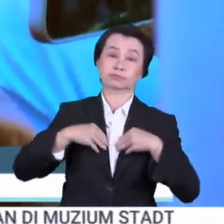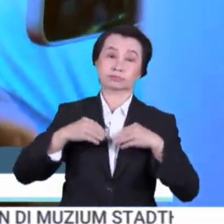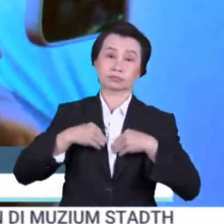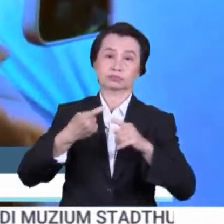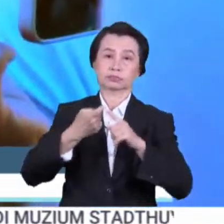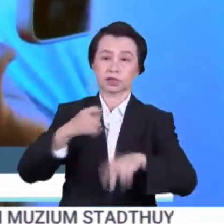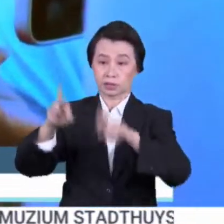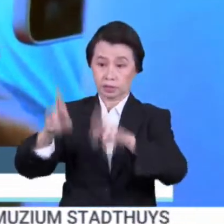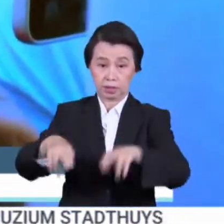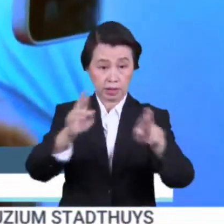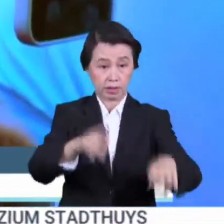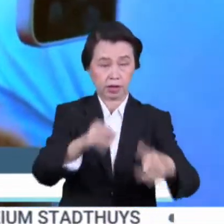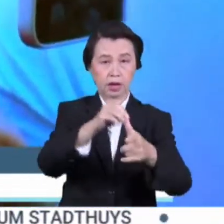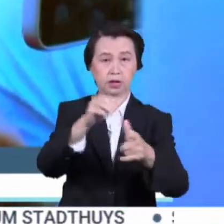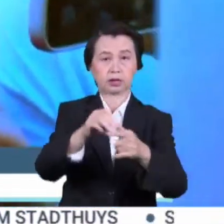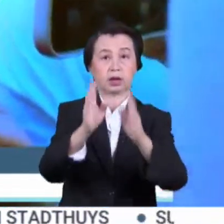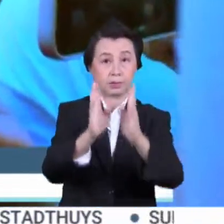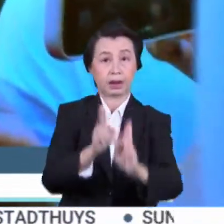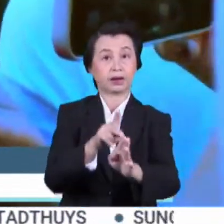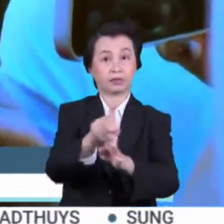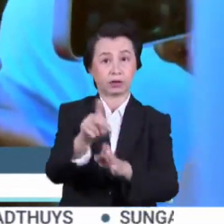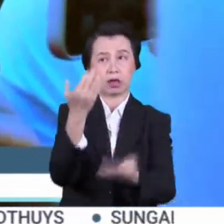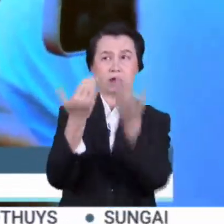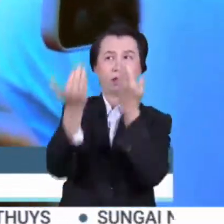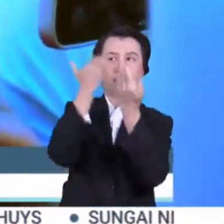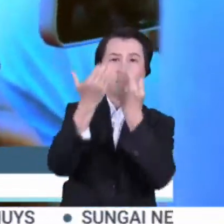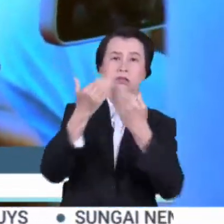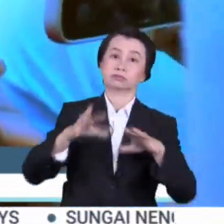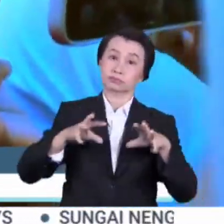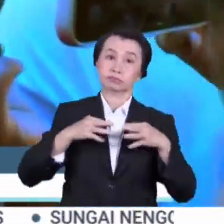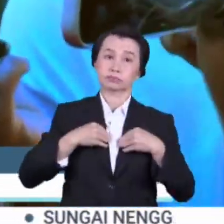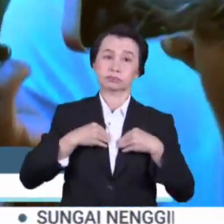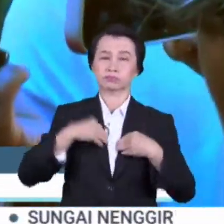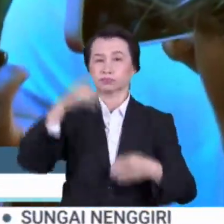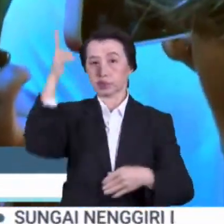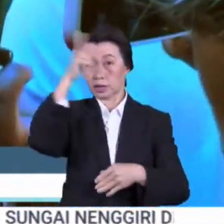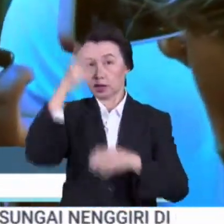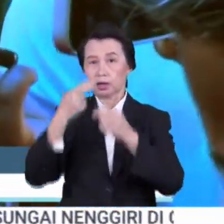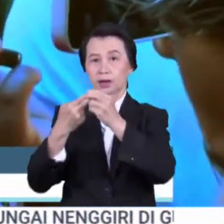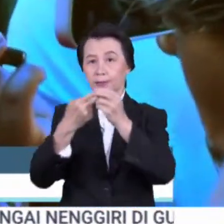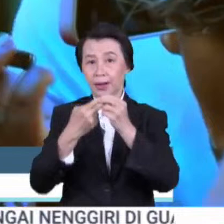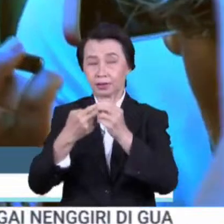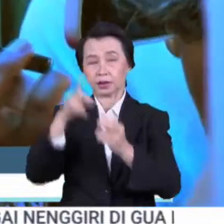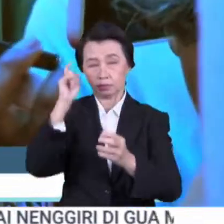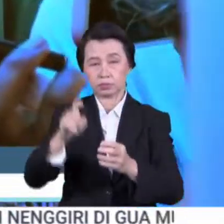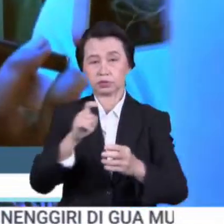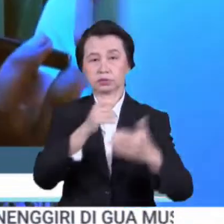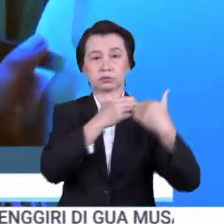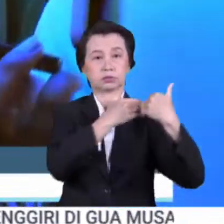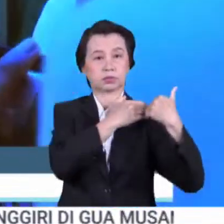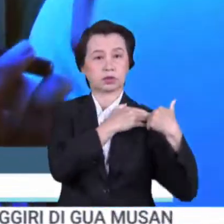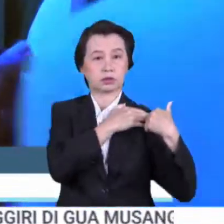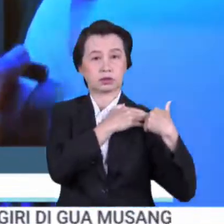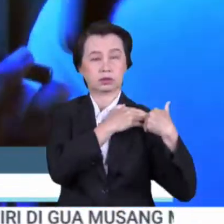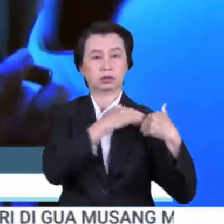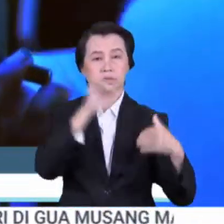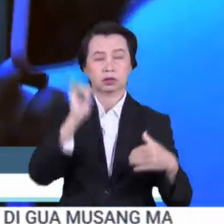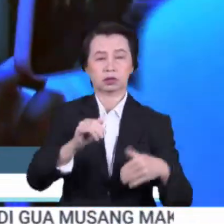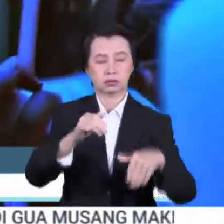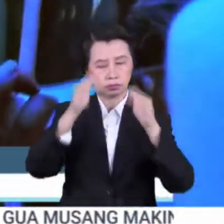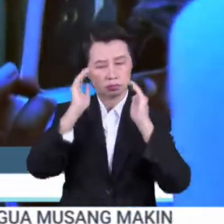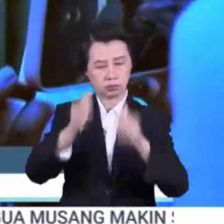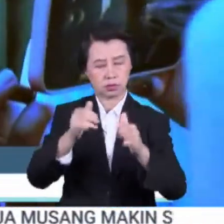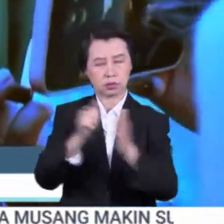ataupun pada badan profesional. Dan bagi saya, Kerajaan Madani mesti menjadi kerajaan yang bertanggungjawab lah, yang menekankan